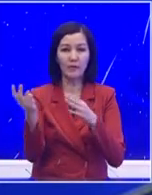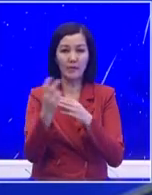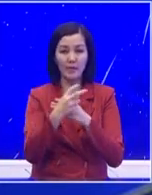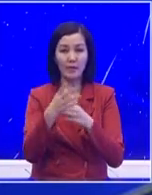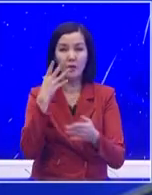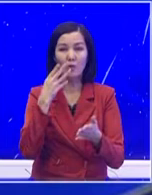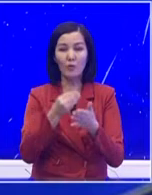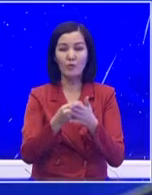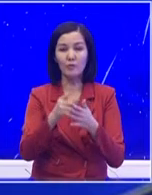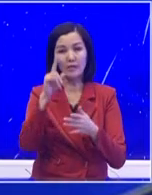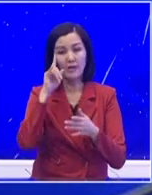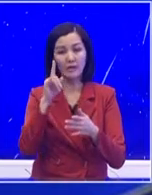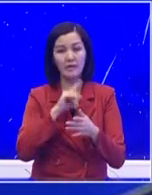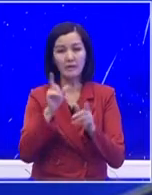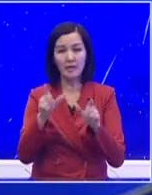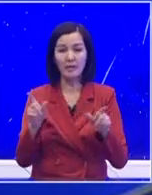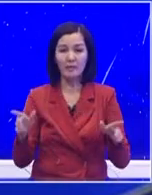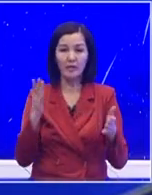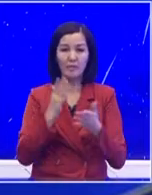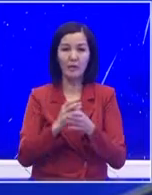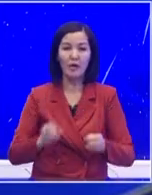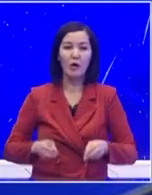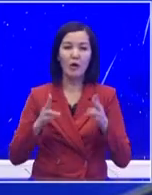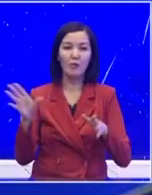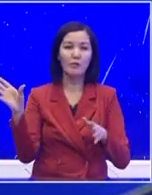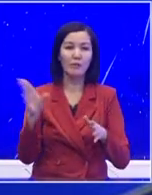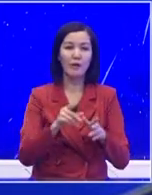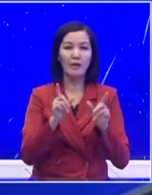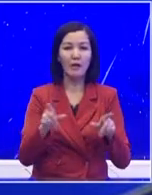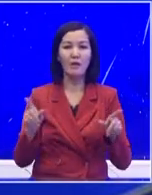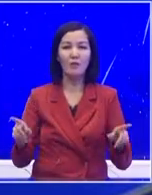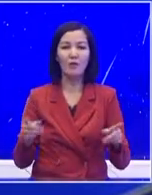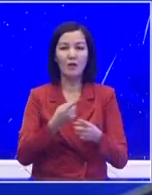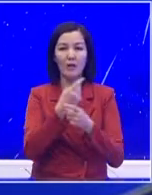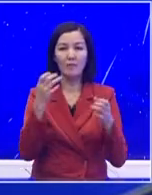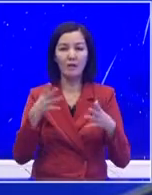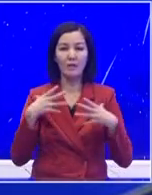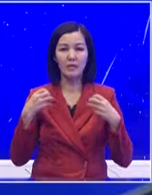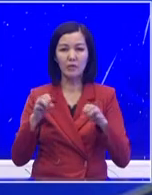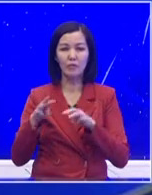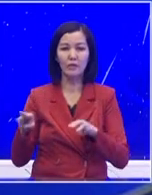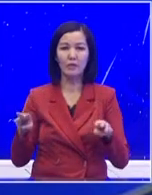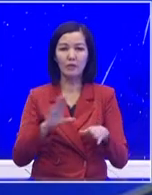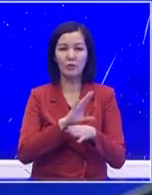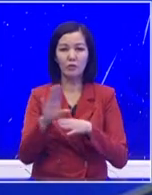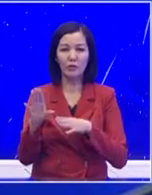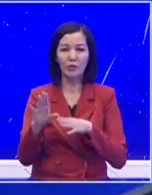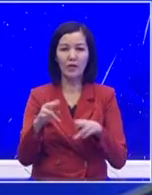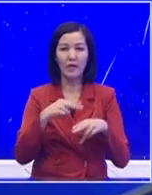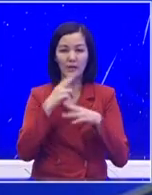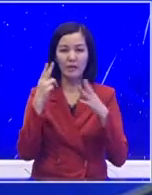өз отандастарымыз да бар. Қауіпсіздік үшін барлық жолаушылар туралы ақпарат денсаулық сақтау министрлігіне